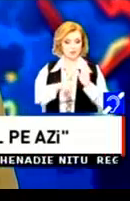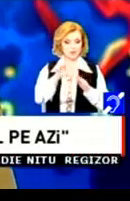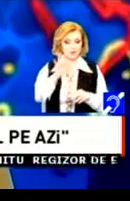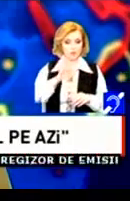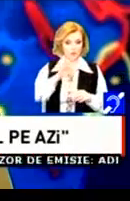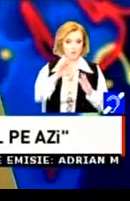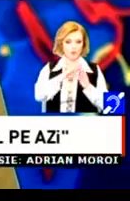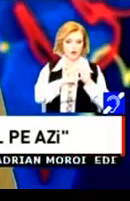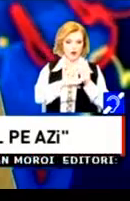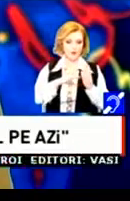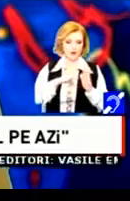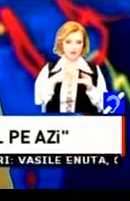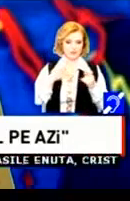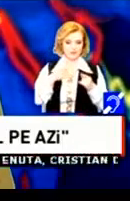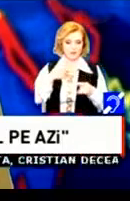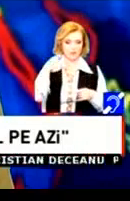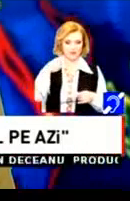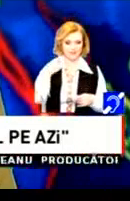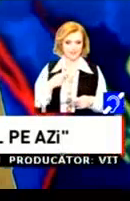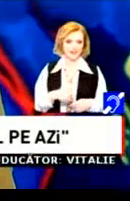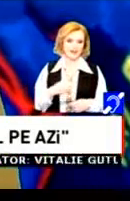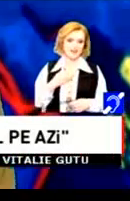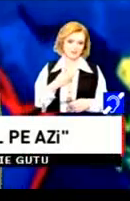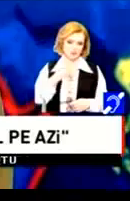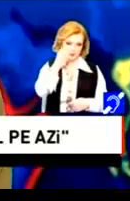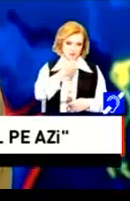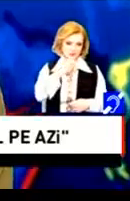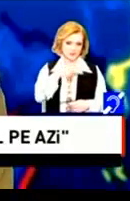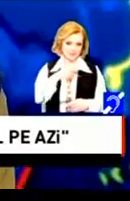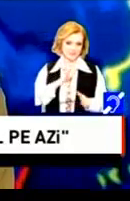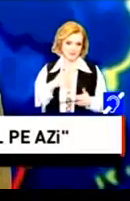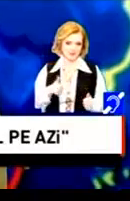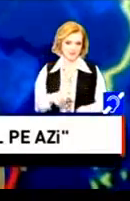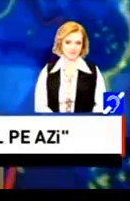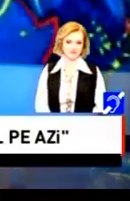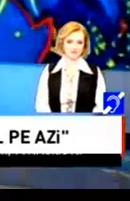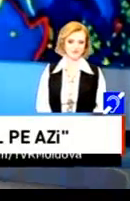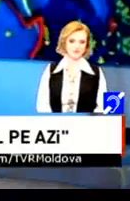sunt Stella Denilă și vă mulțumesc pentru atenție. O seară liniștită să aveți. La revedere!